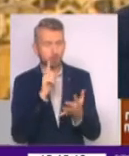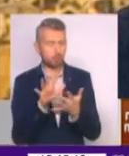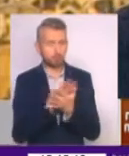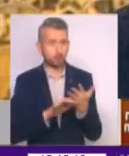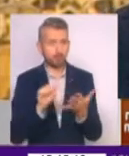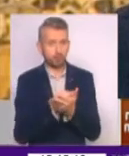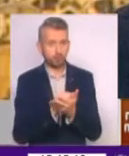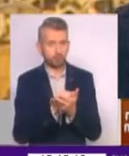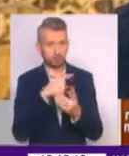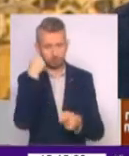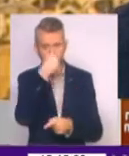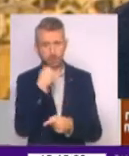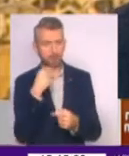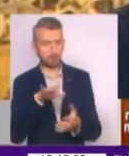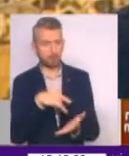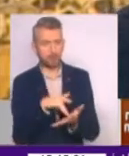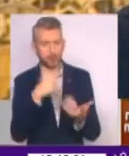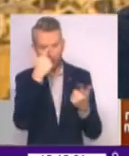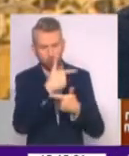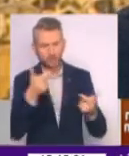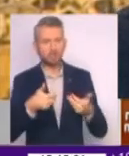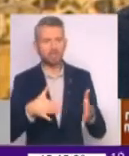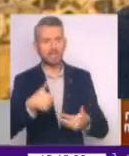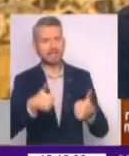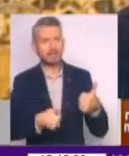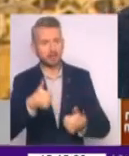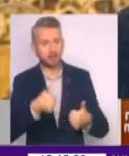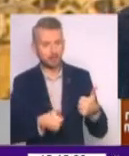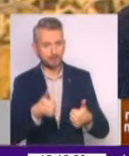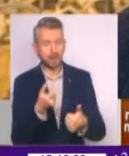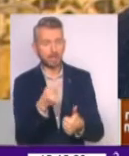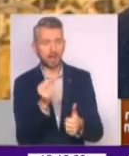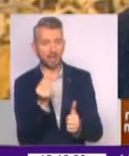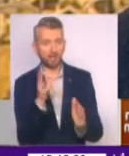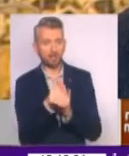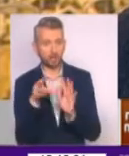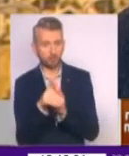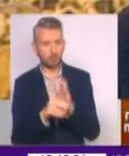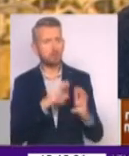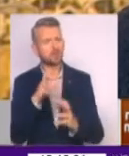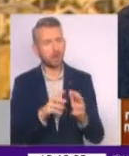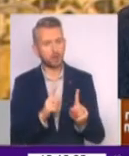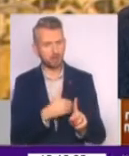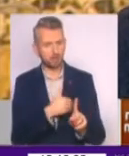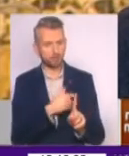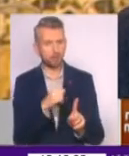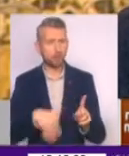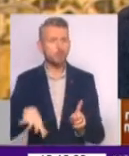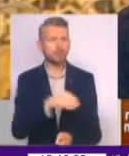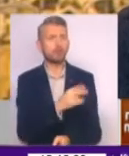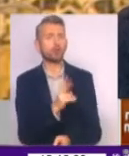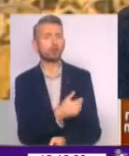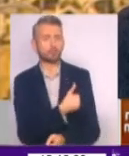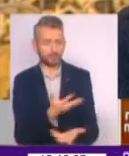спотворюють імідж міста. Оголосити відкритий тендер для інвесторів, міжнародний бажано, щоб всі бажаючі взяли участь